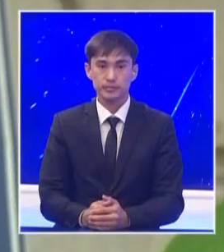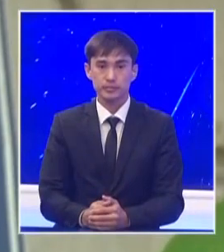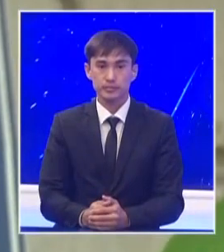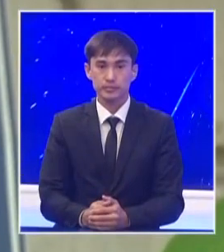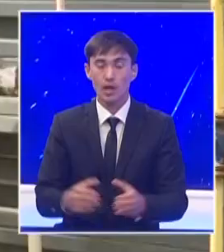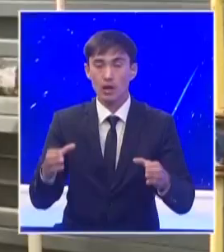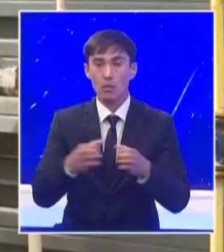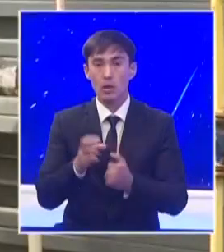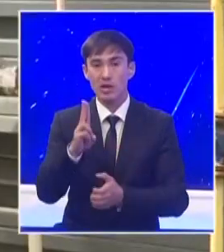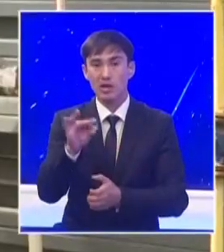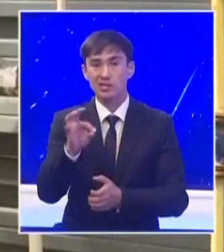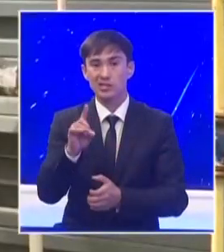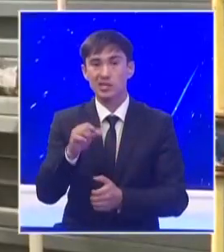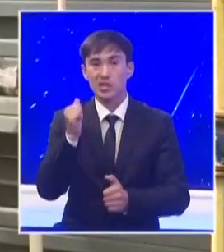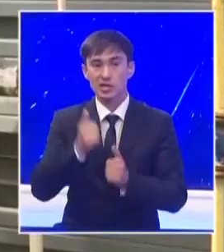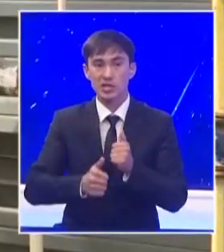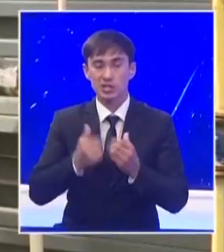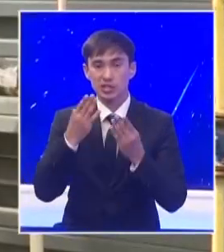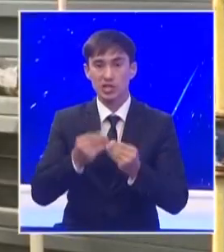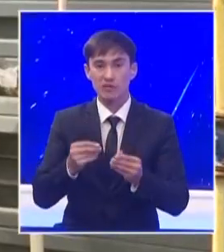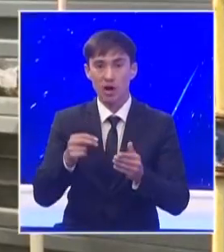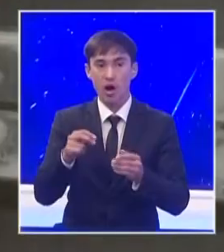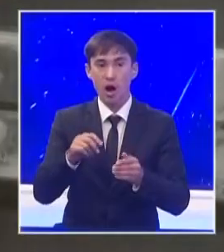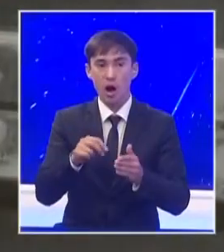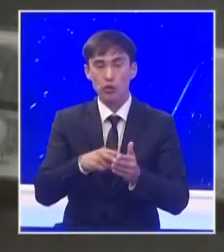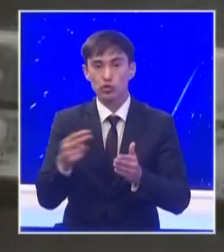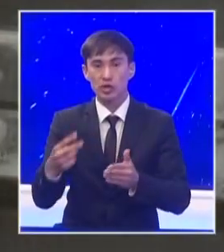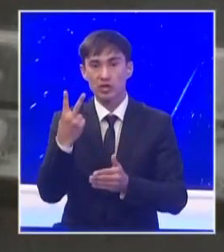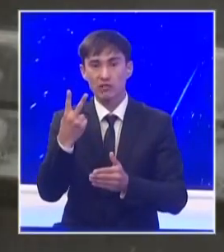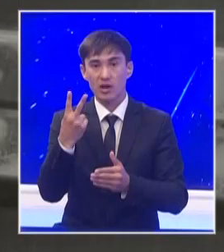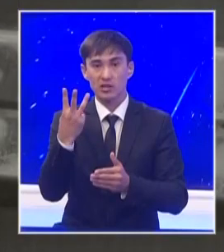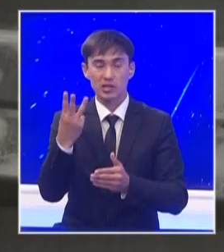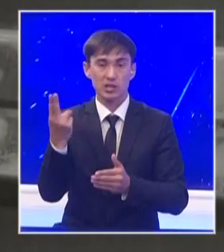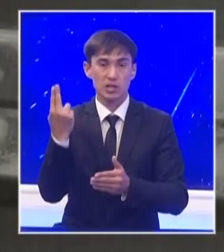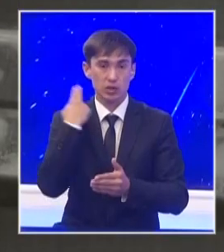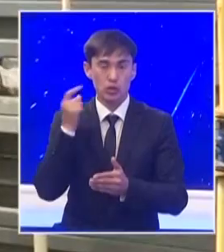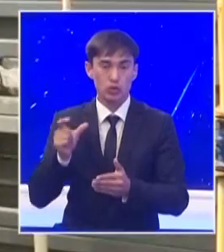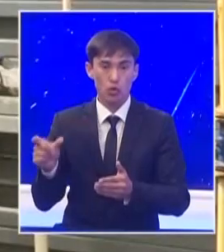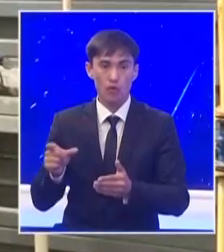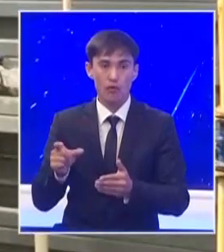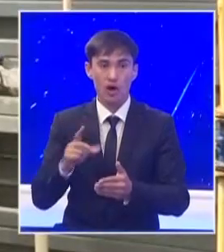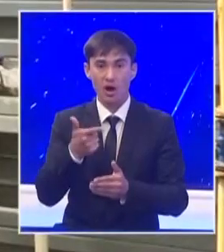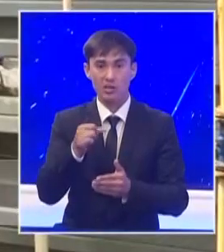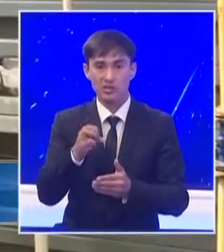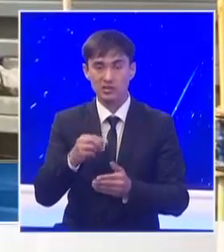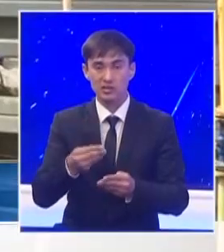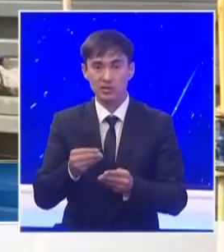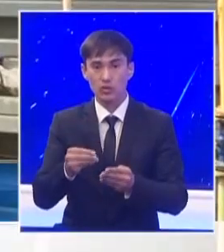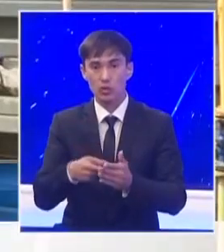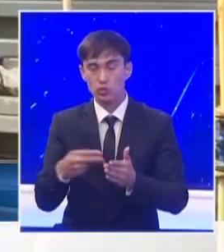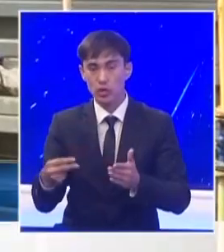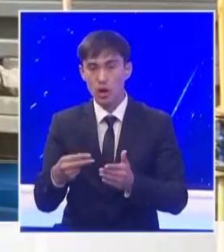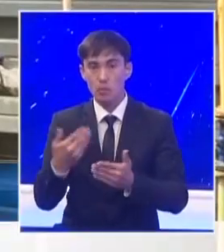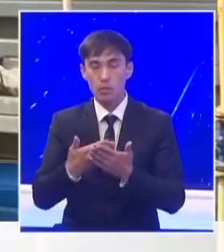Аймак» ежедневно отключает от системы газоснабжения 2-3 должников от системы газоснабжения. К примеру,